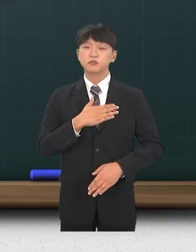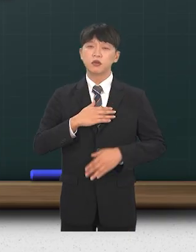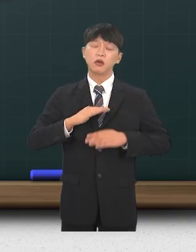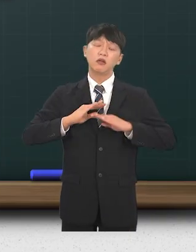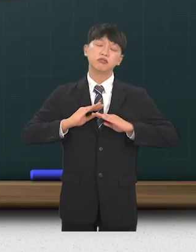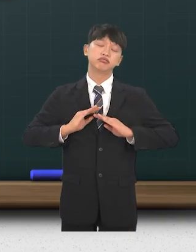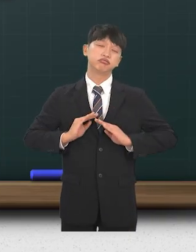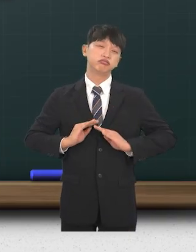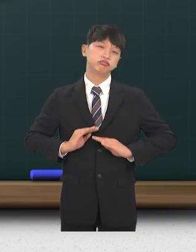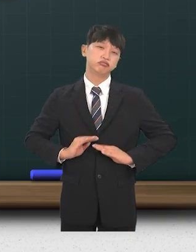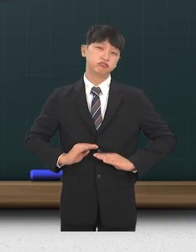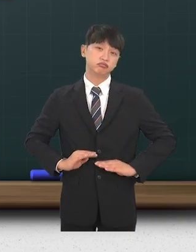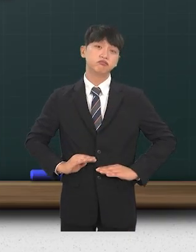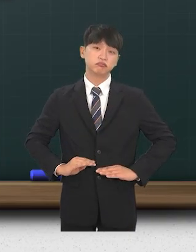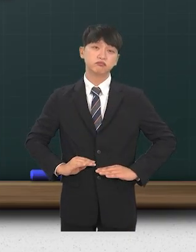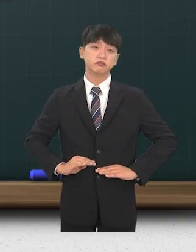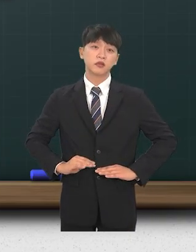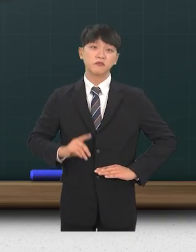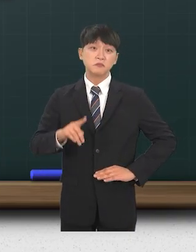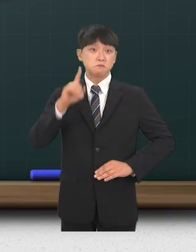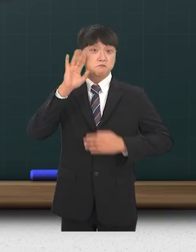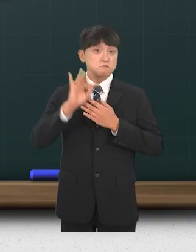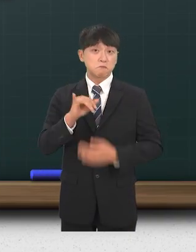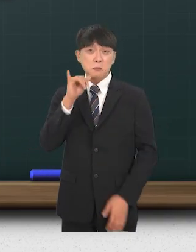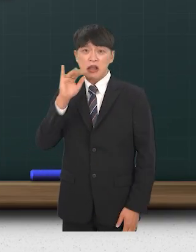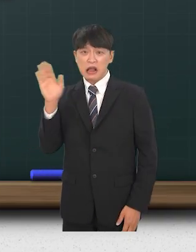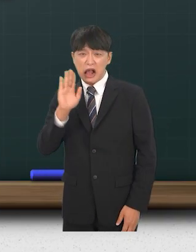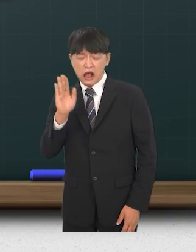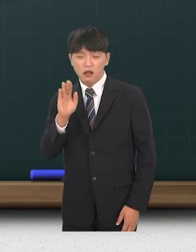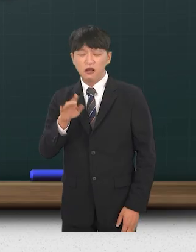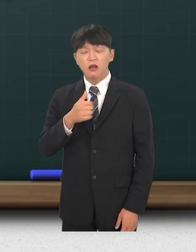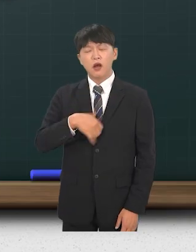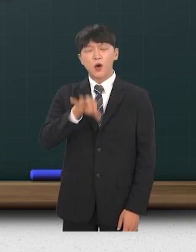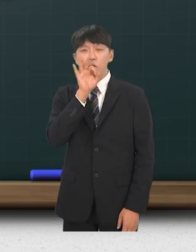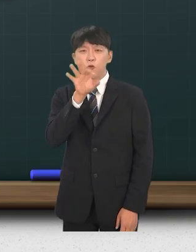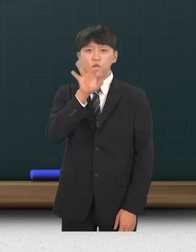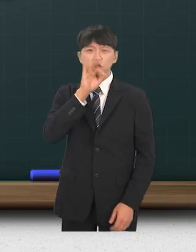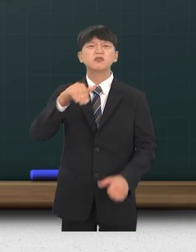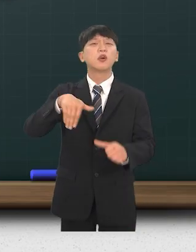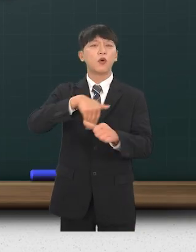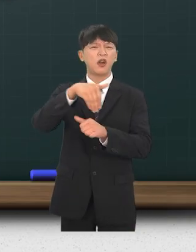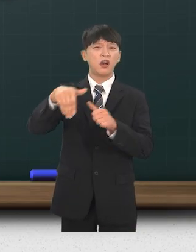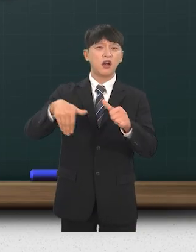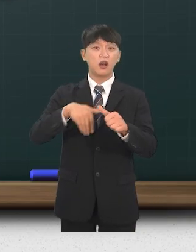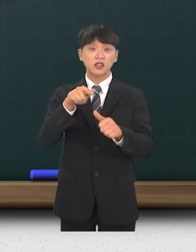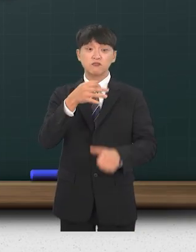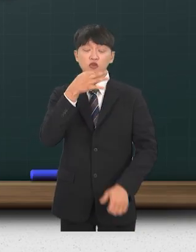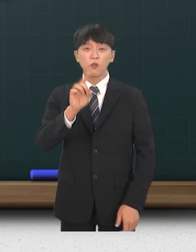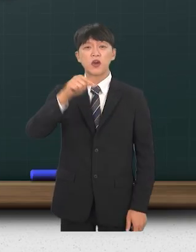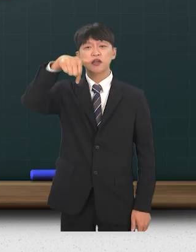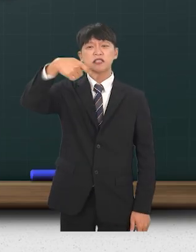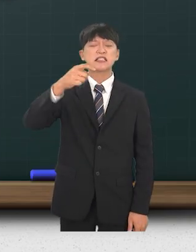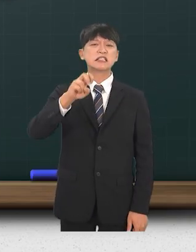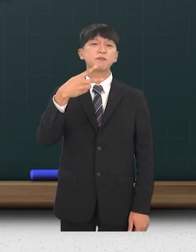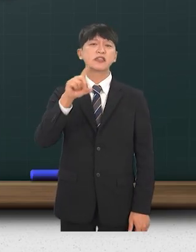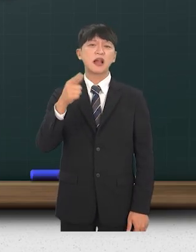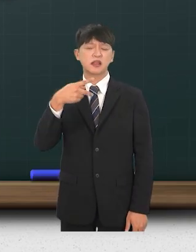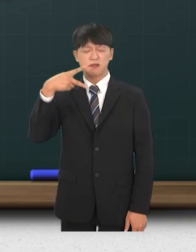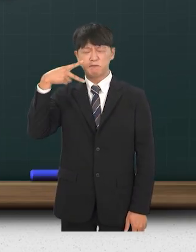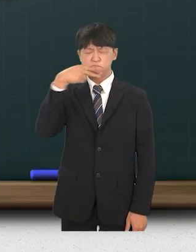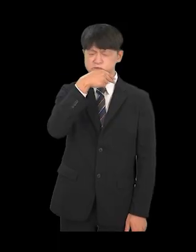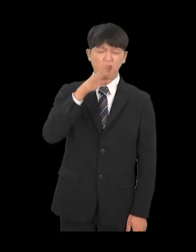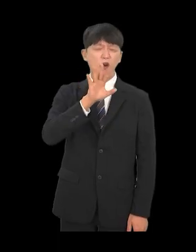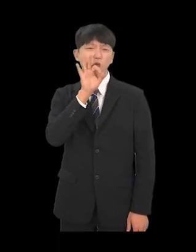우울하고 가라앉은 기분을 느끼게 됩니다. 마치 마약을 하지 않으면 그 상태를 견딜 수 없게 되죠. 이를 금단 증상이라